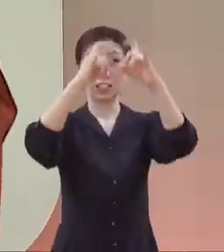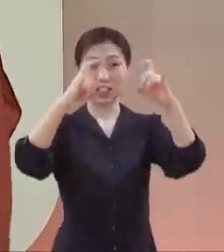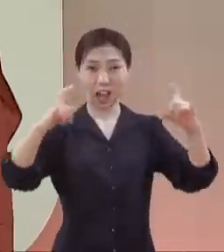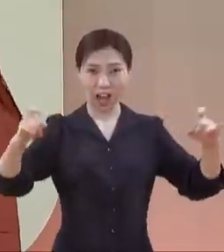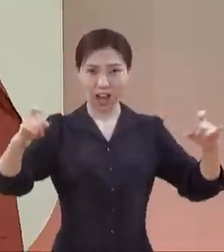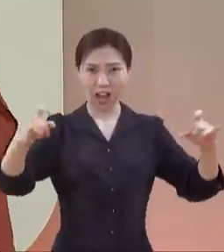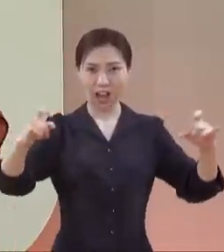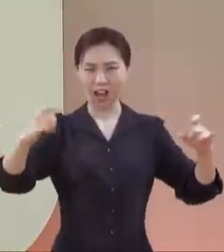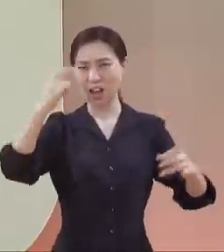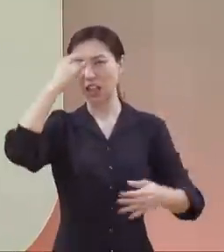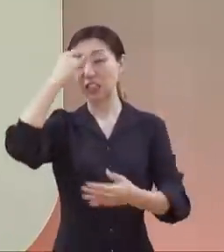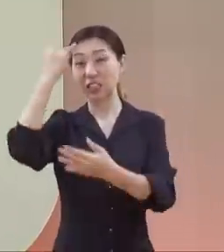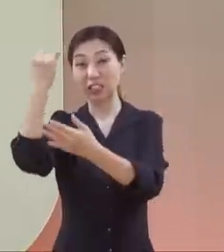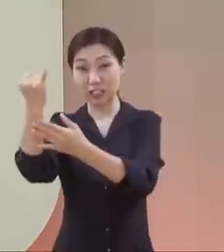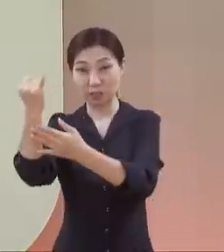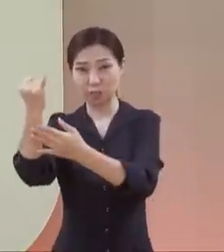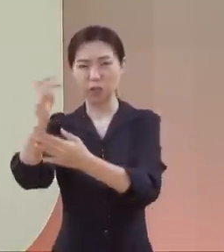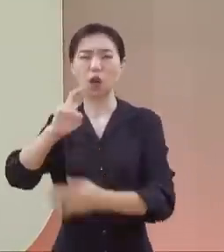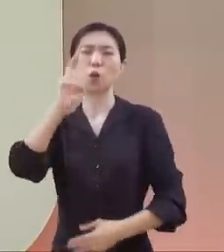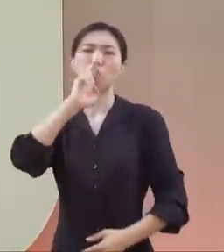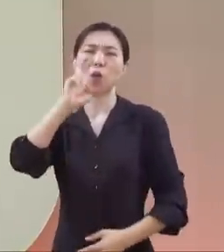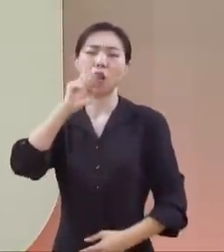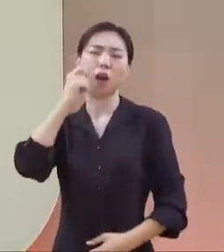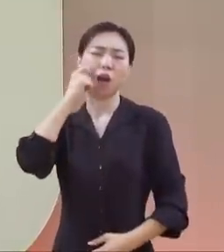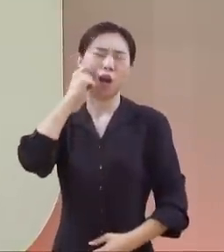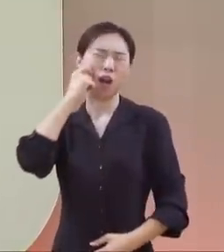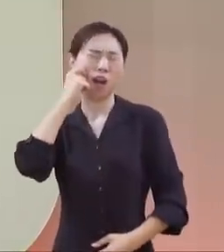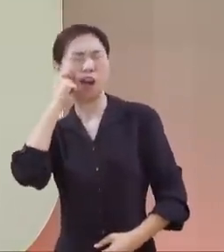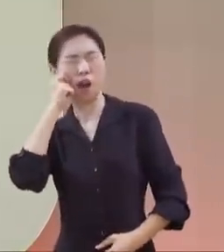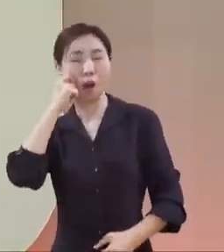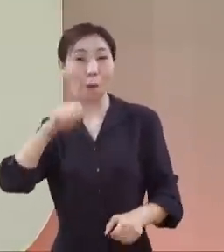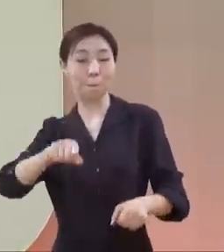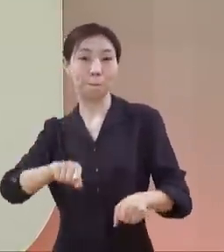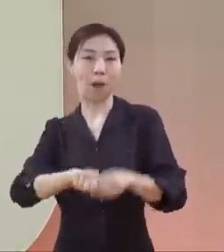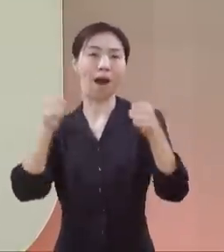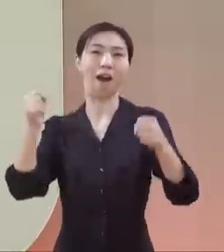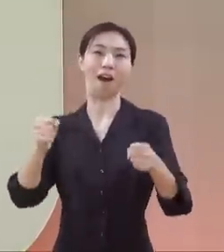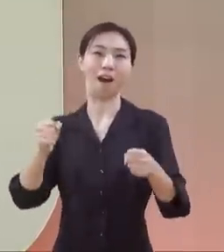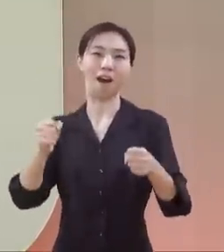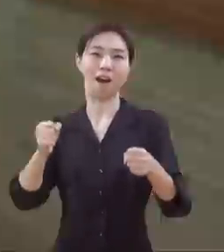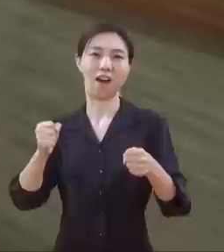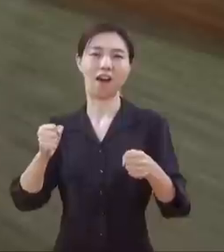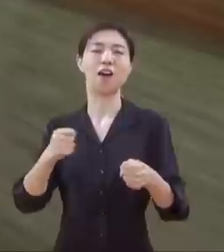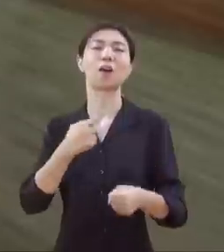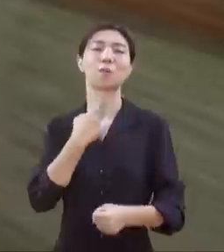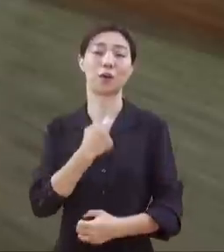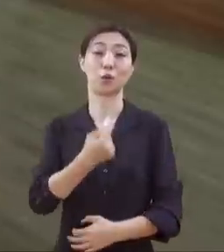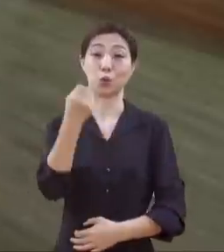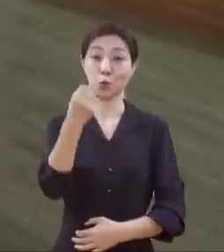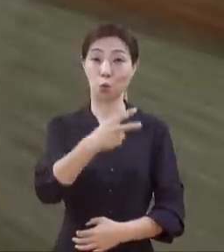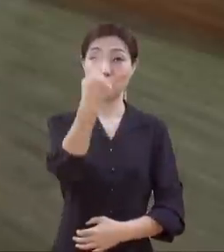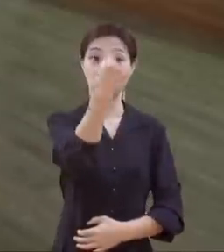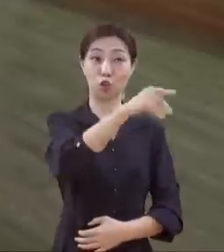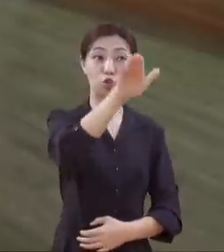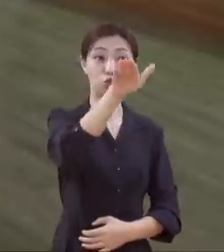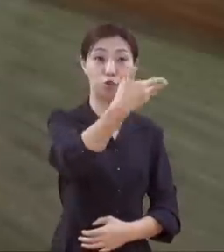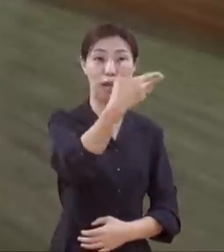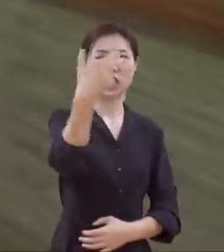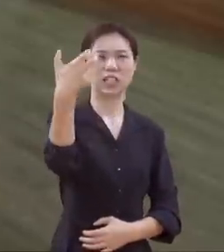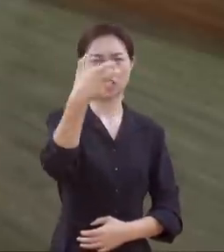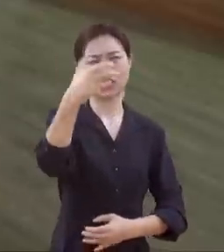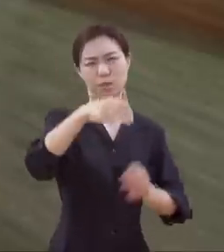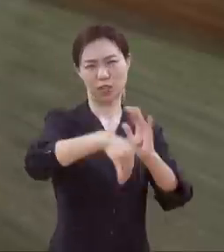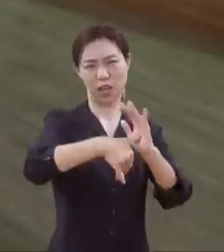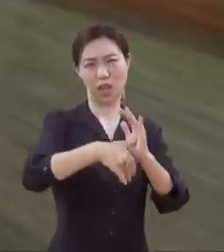엄청난 파도와 같은 그런 큰 인기를 누리셨고 1970년대에 이렇게 미국으로 이민을